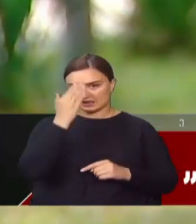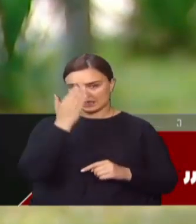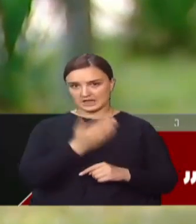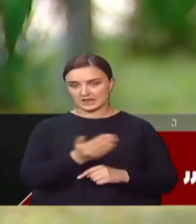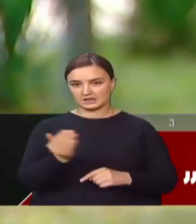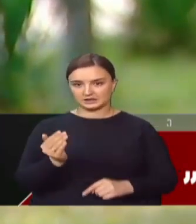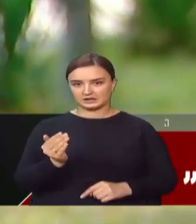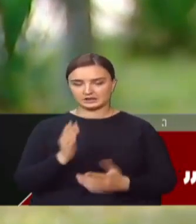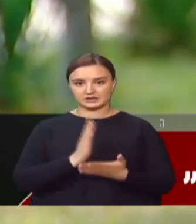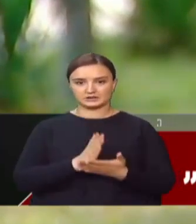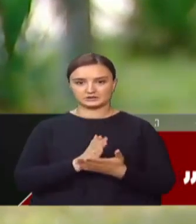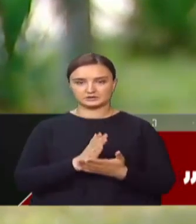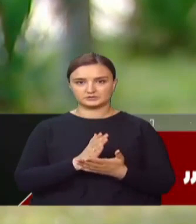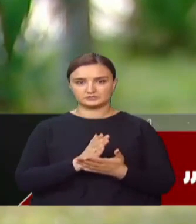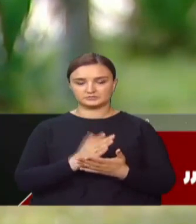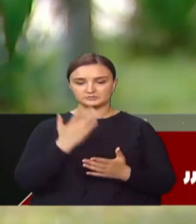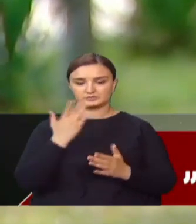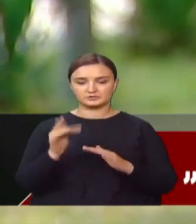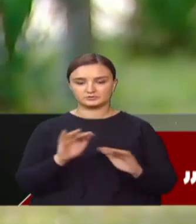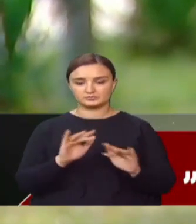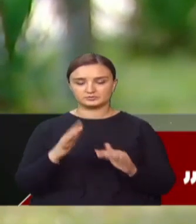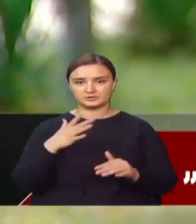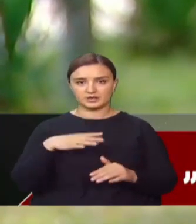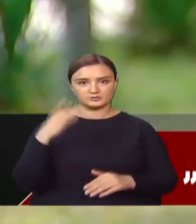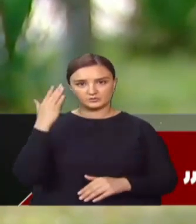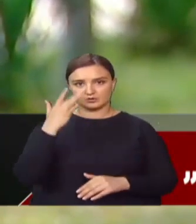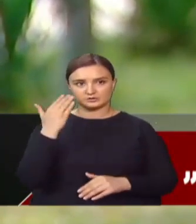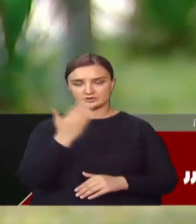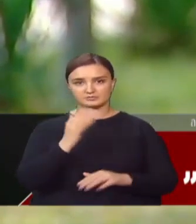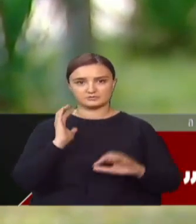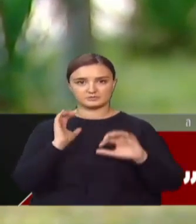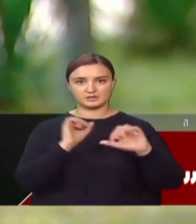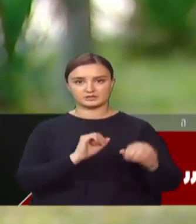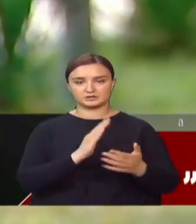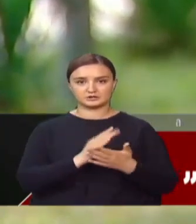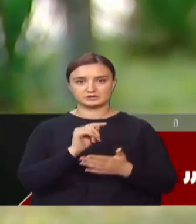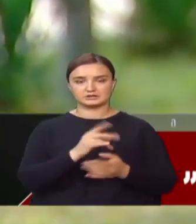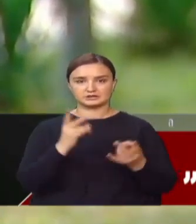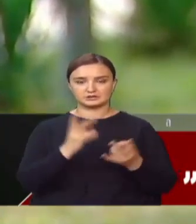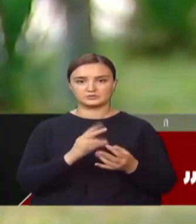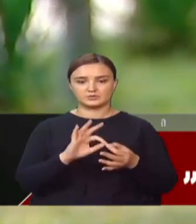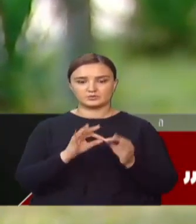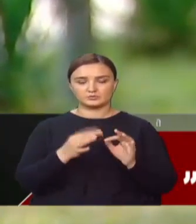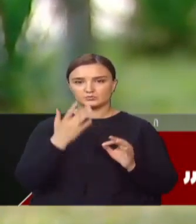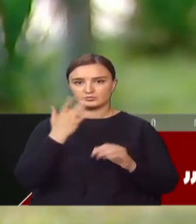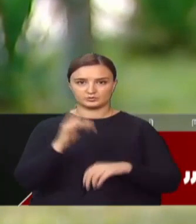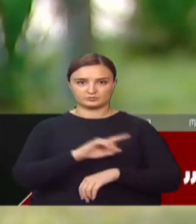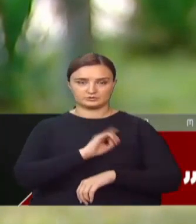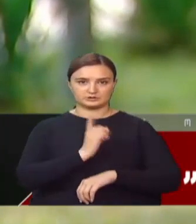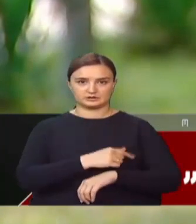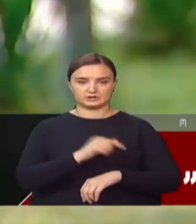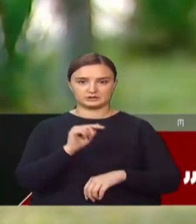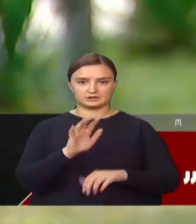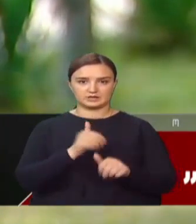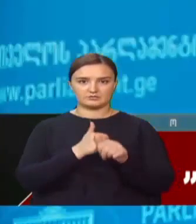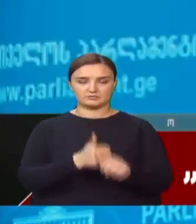რომელიც არის არც ნაციონალური მოძრაობის და არც ქართული ოცნების მხარდამჭერი, ისაჭიროებს კონკრეტულ პოლიტიკურ ძალას, რომელსაც